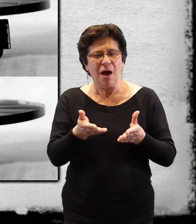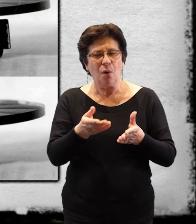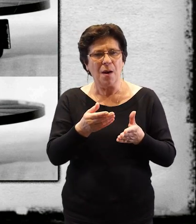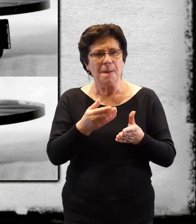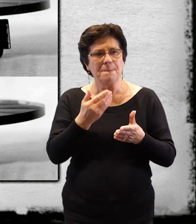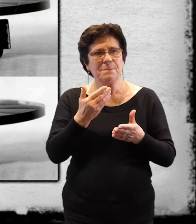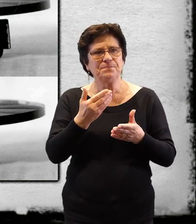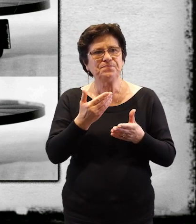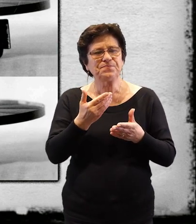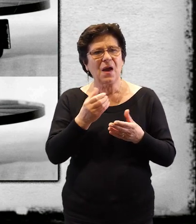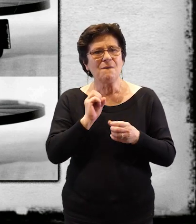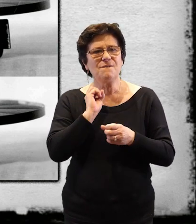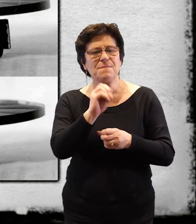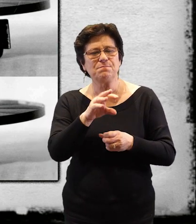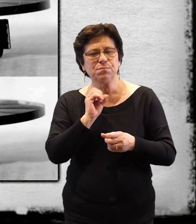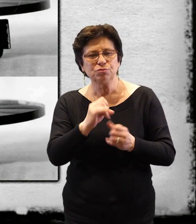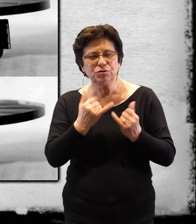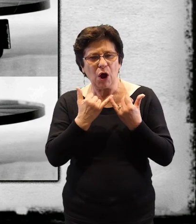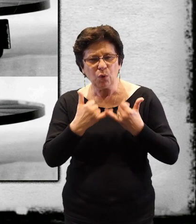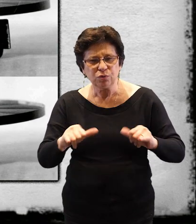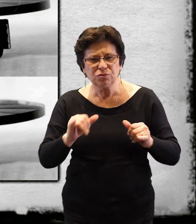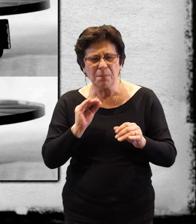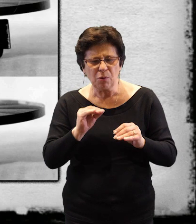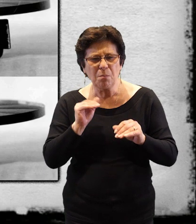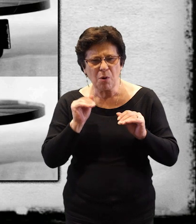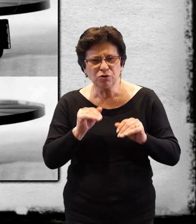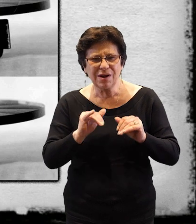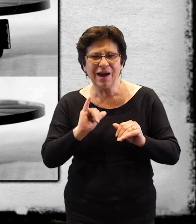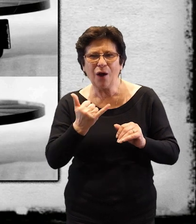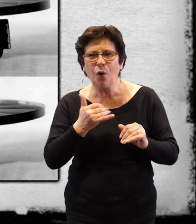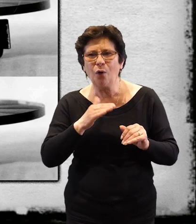modele takich konstrukcji.